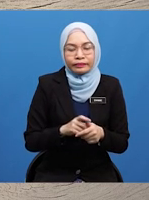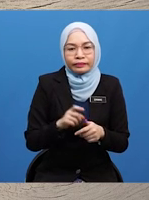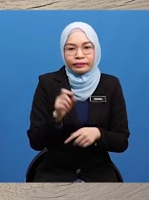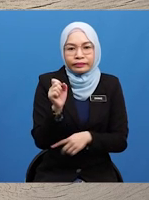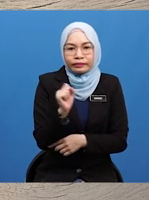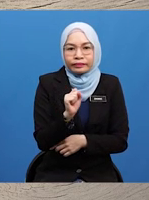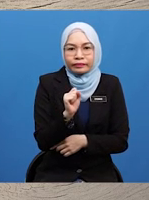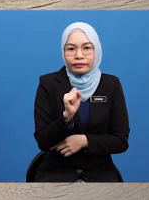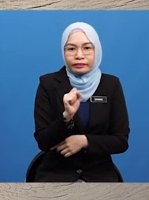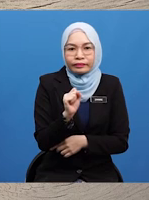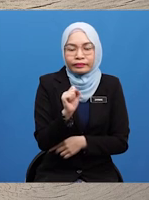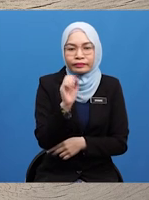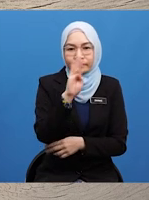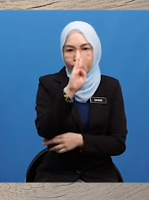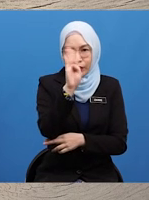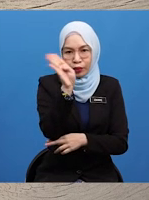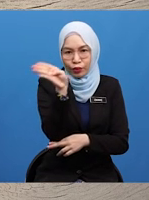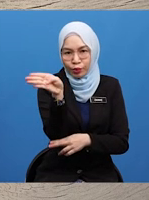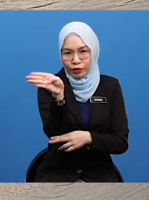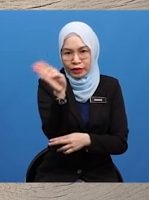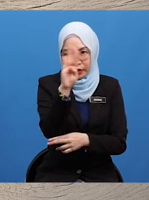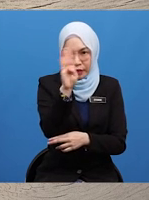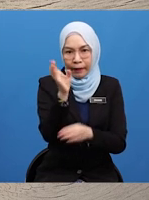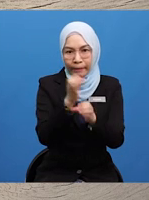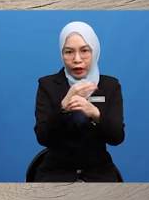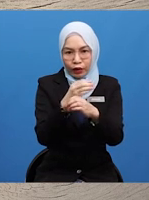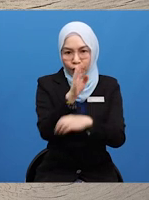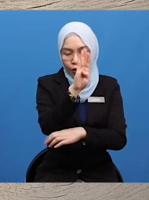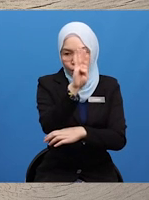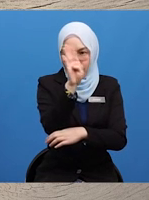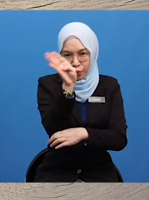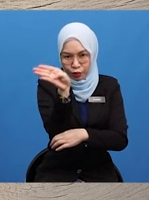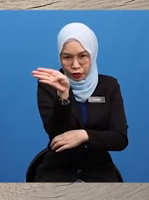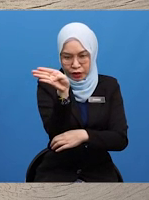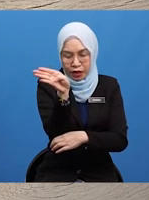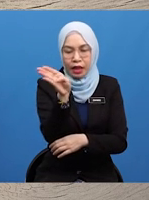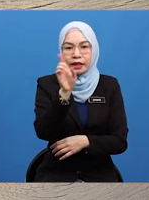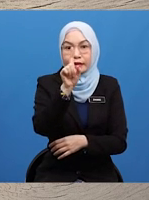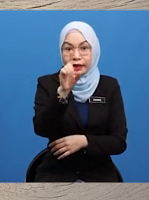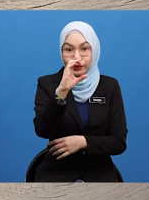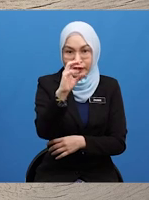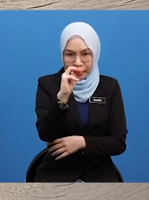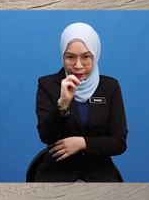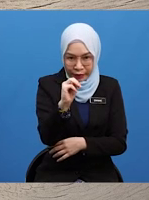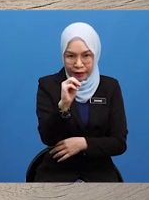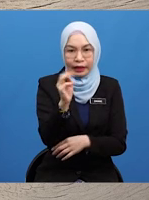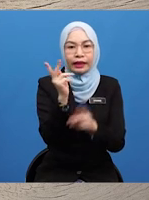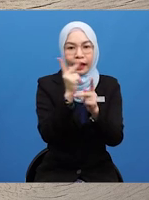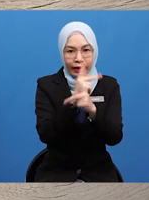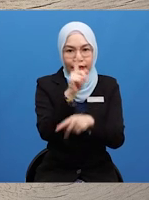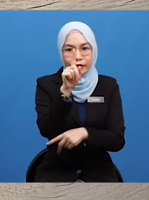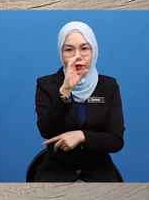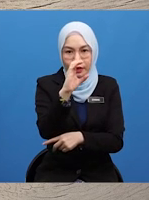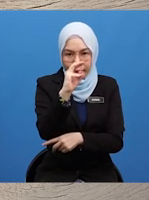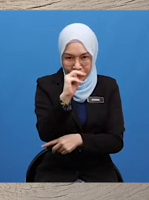1 cm bersamaan 1 cm padu. Dengan menggunakan kubus yang berisi padu 1